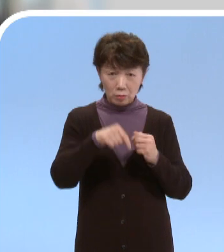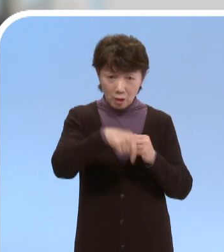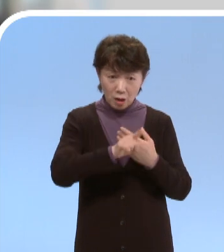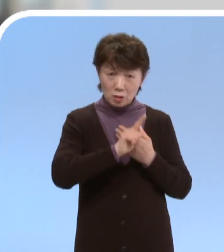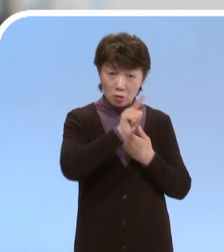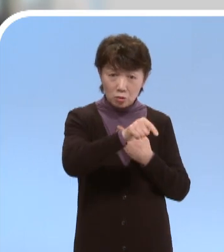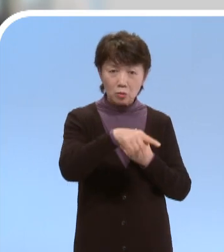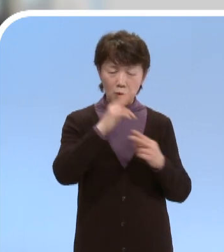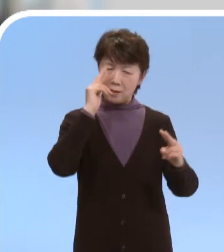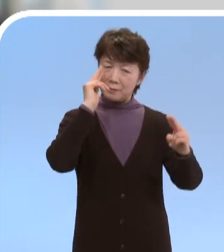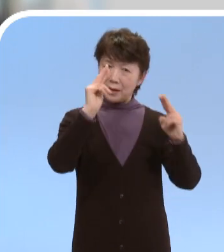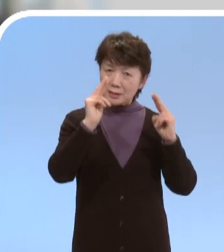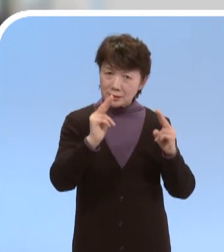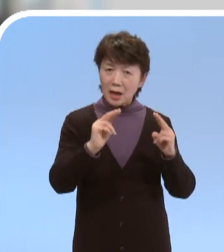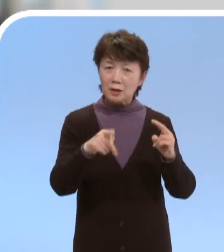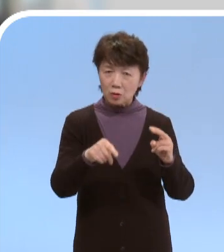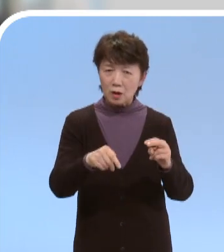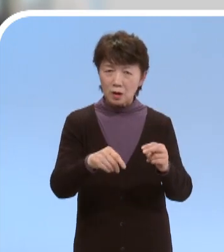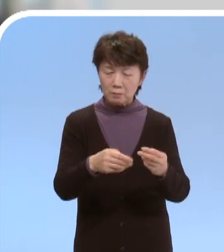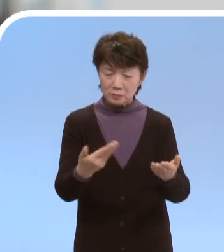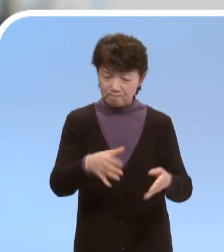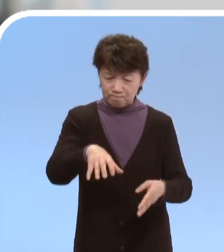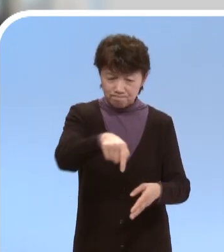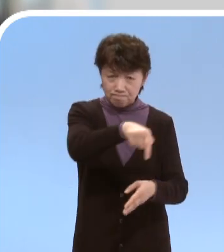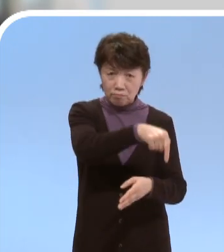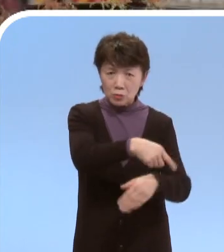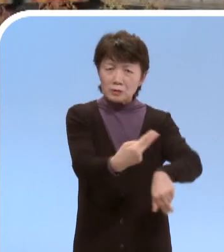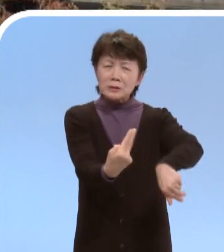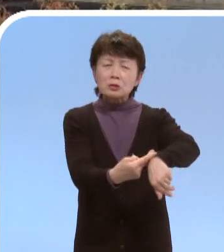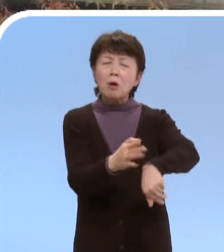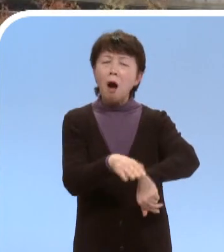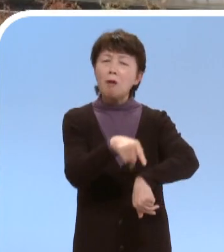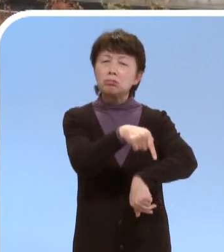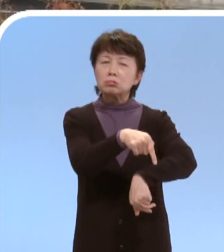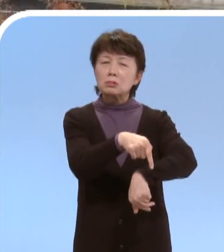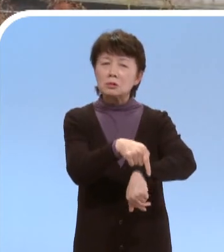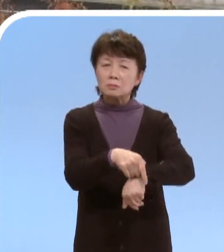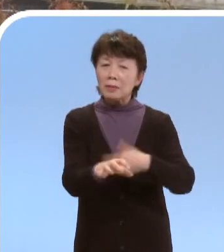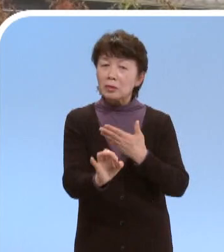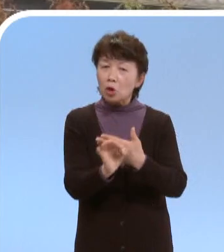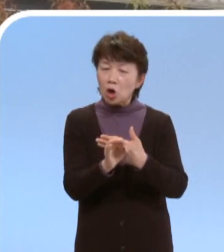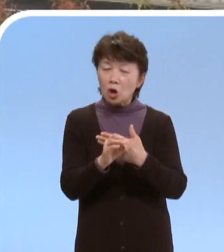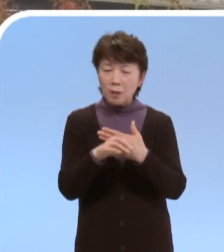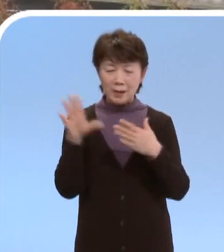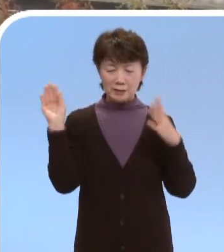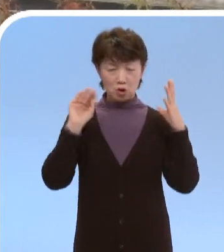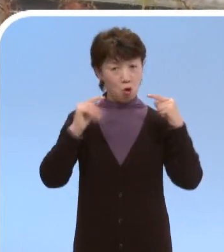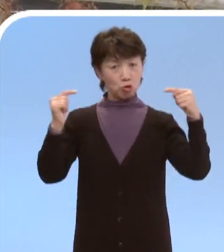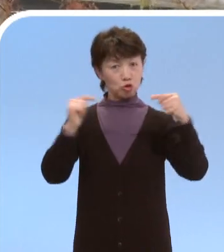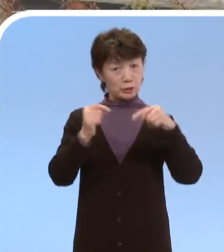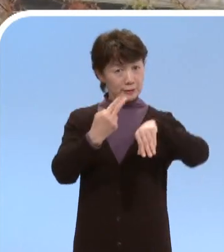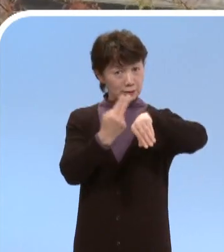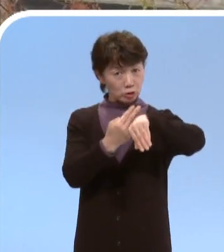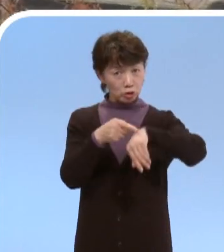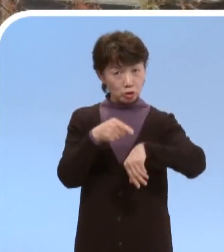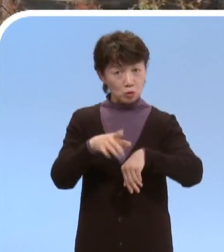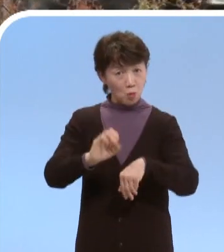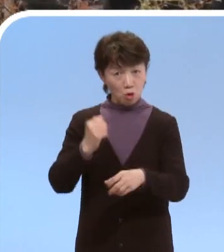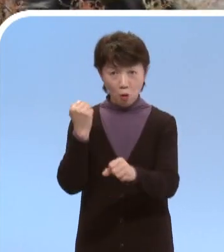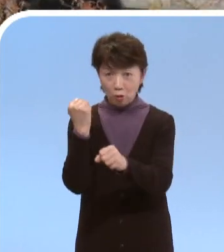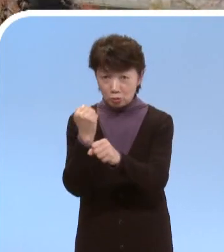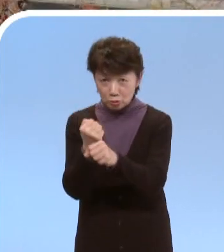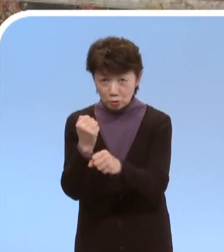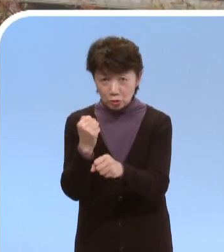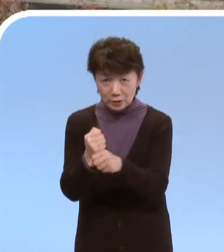家、そして事業者さんが持ちますこの技術ですね、情報通信技術ですとかものづくり、建